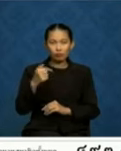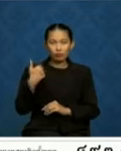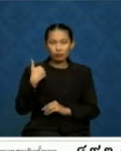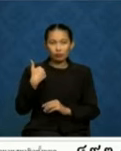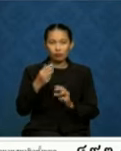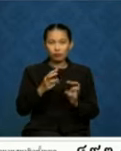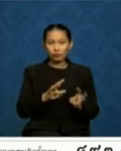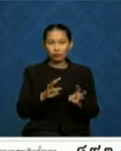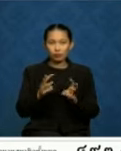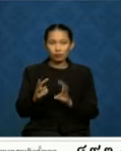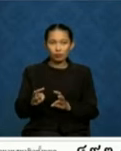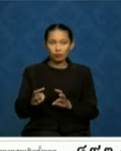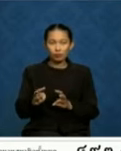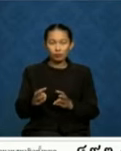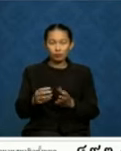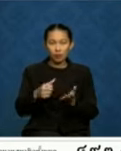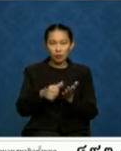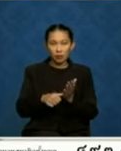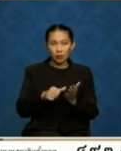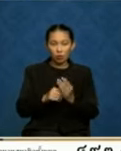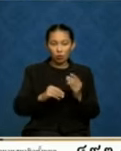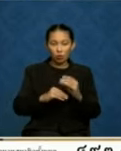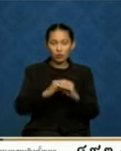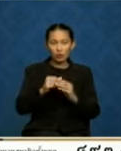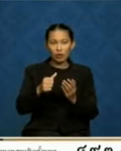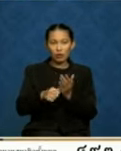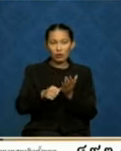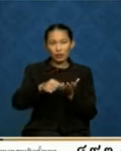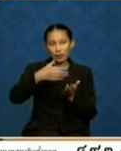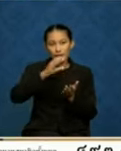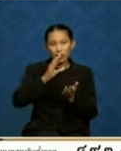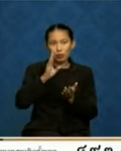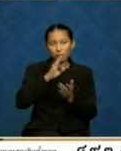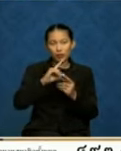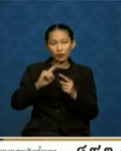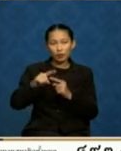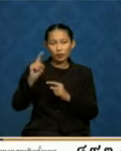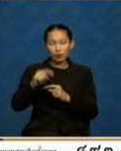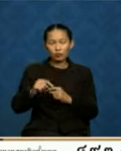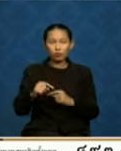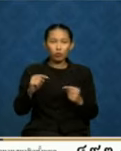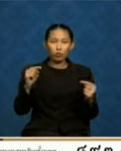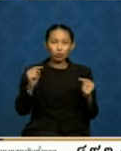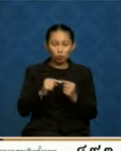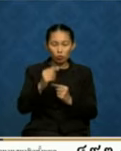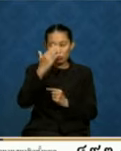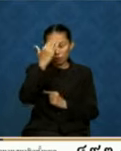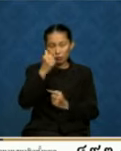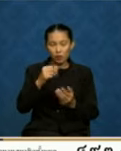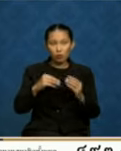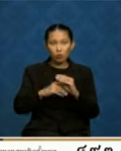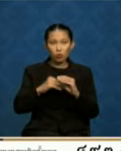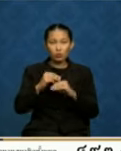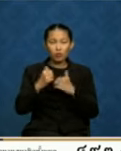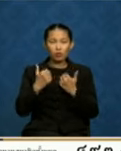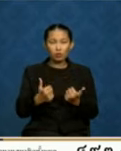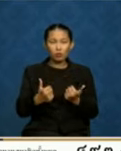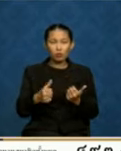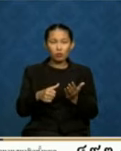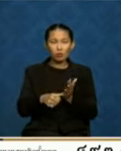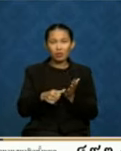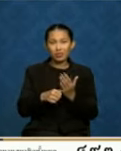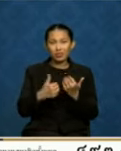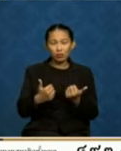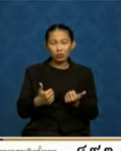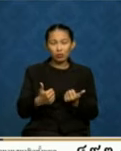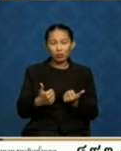างปรับภาษีโครงสร้างภาษีสัมปทานมิตรให้มีความเหมาะสมเพราะภาษีโครงสร้างภาษีปัจจุบันเนี่ย